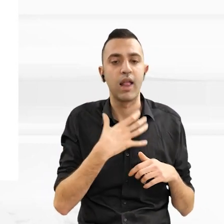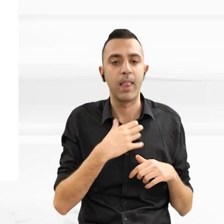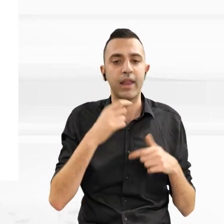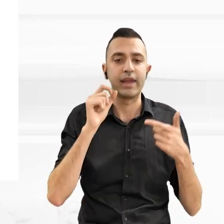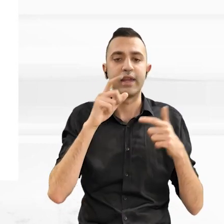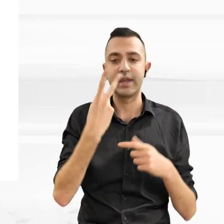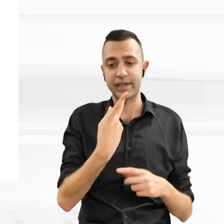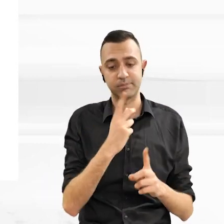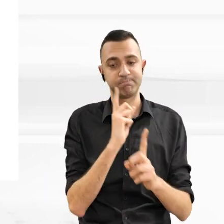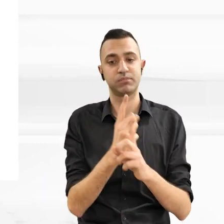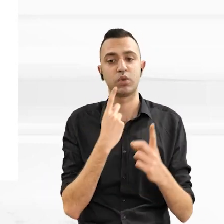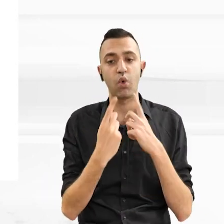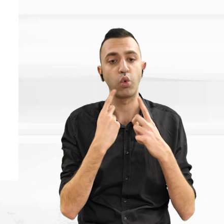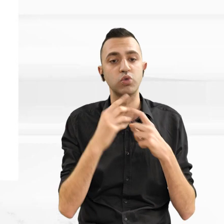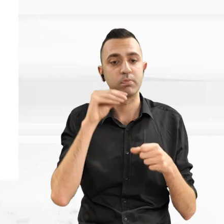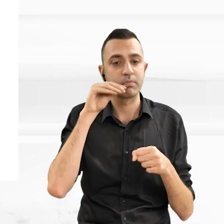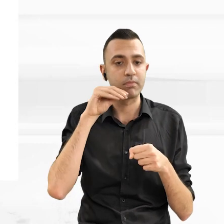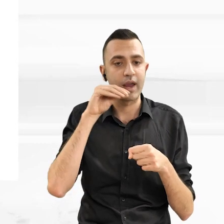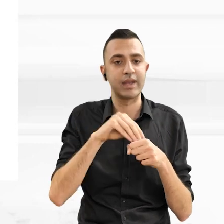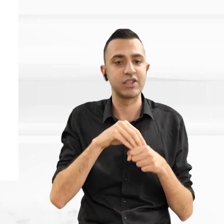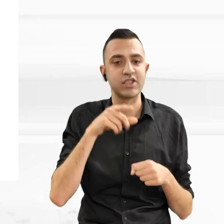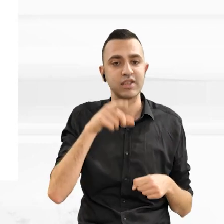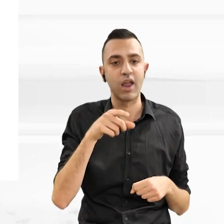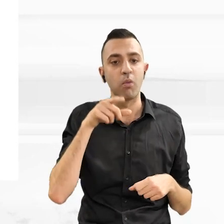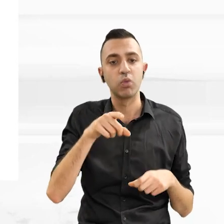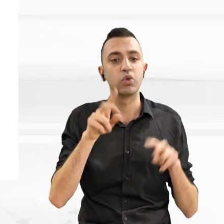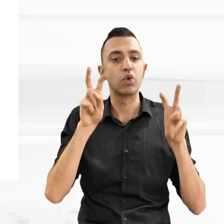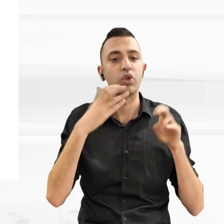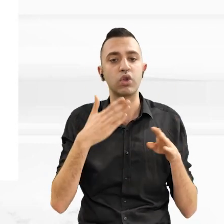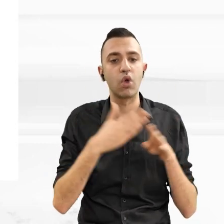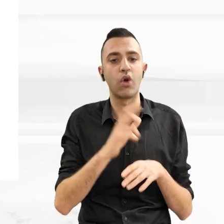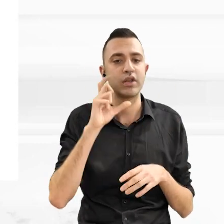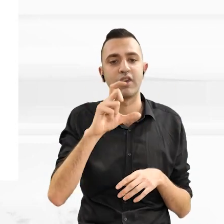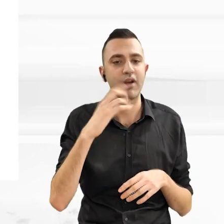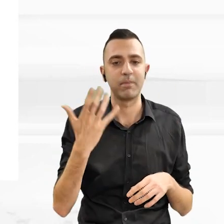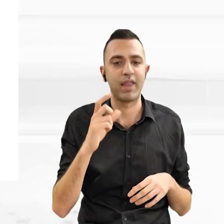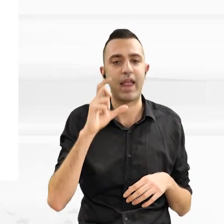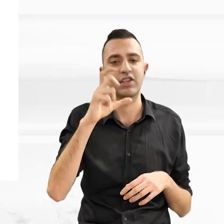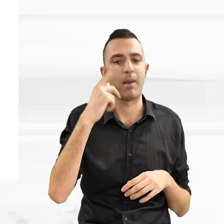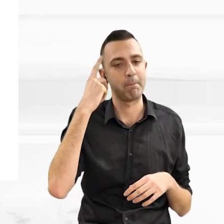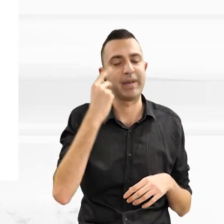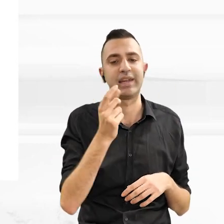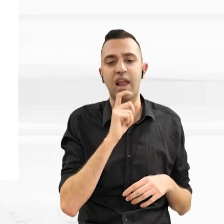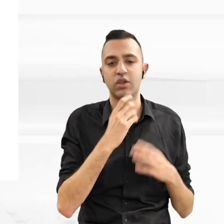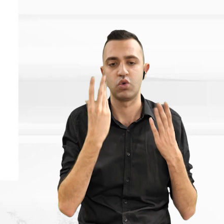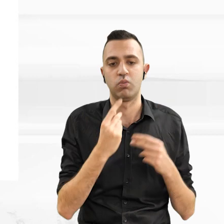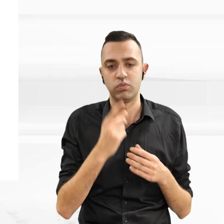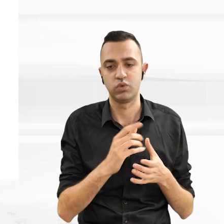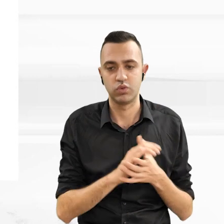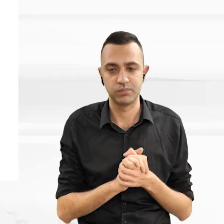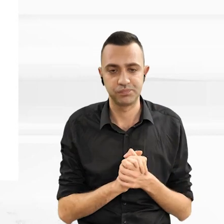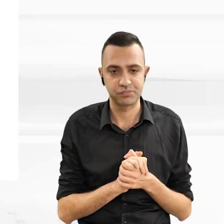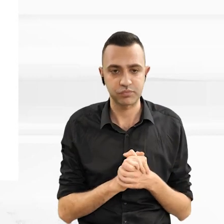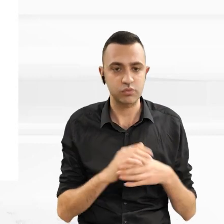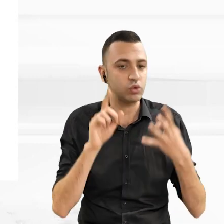bölümü ikili konuşmaları yani sözleşmenin olduğu bölümü Dolayısıyla C seçeneğinde bir bilgi yanlışı yapılmıştır böyle